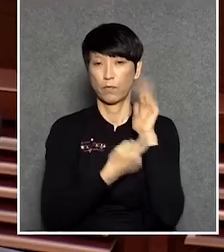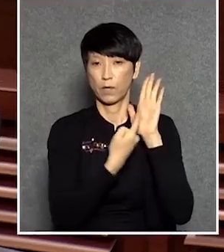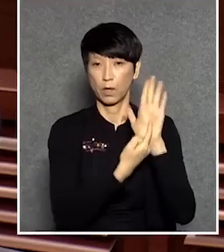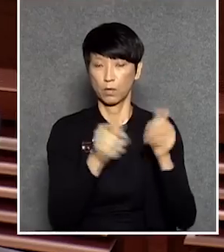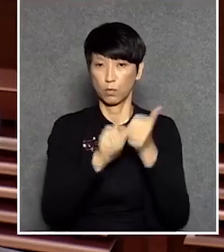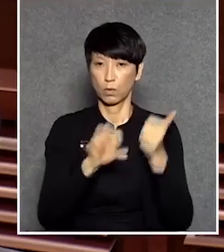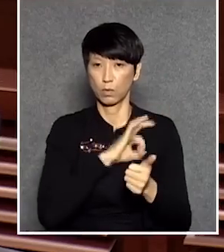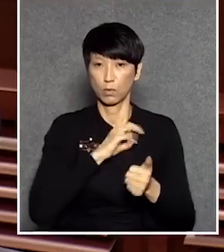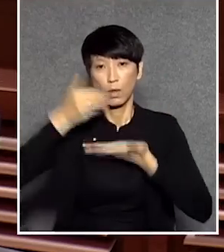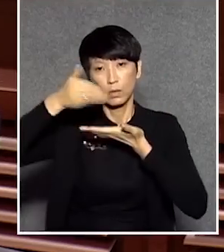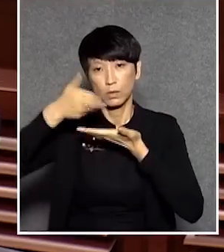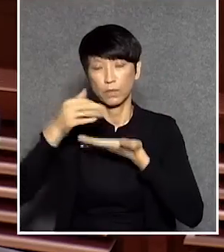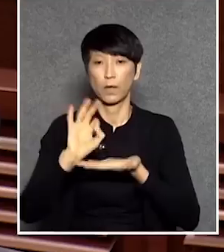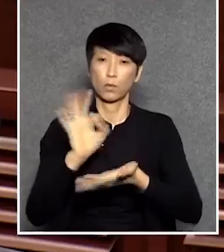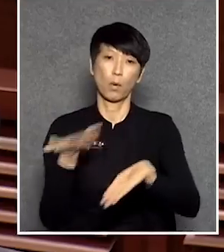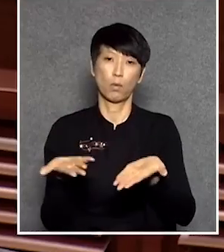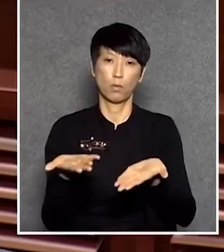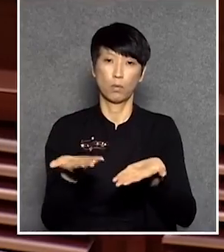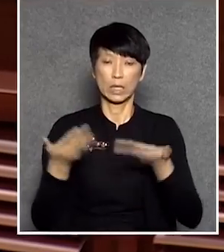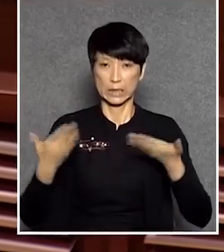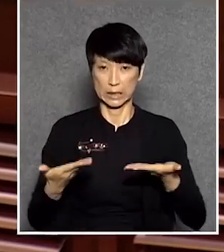冇食。而家咧，